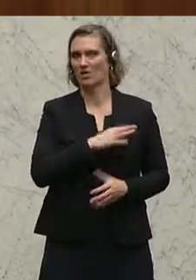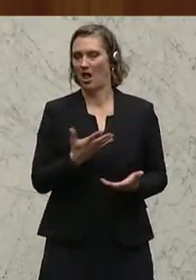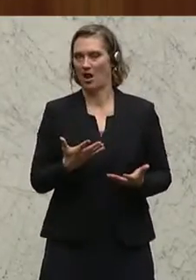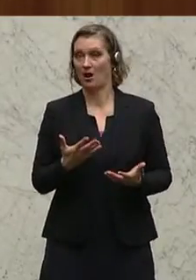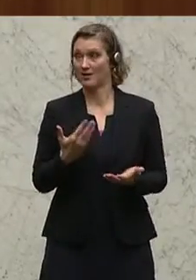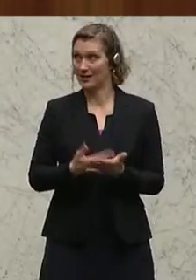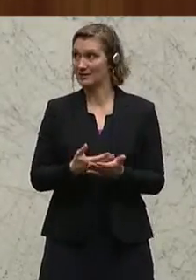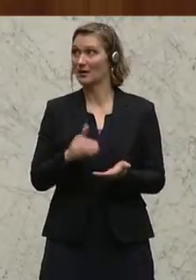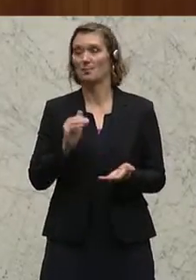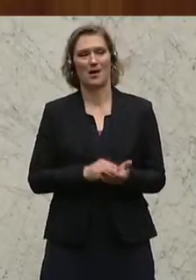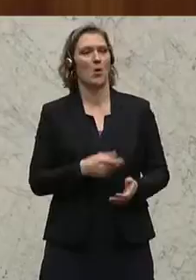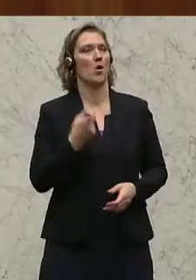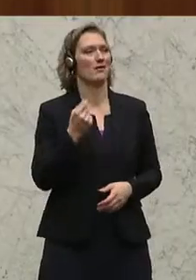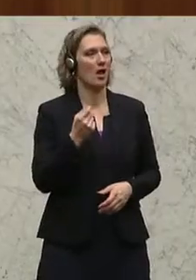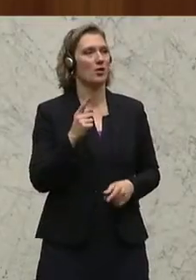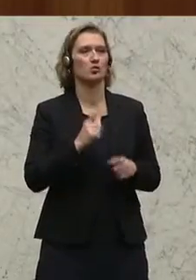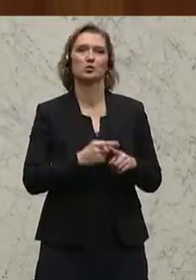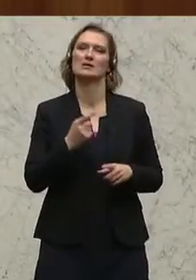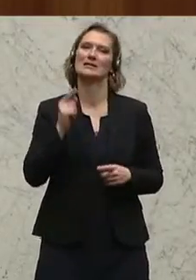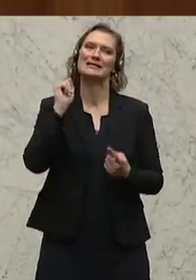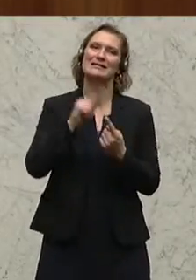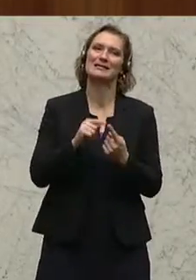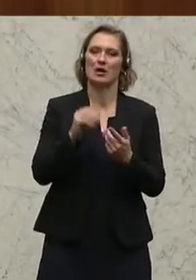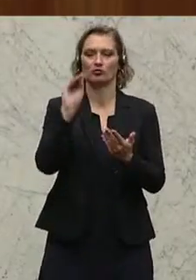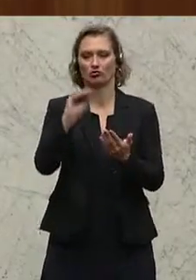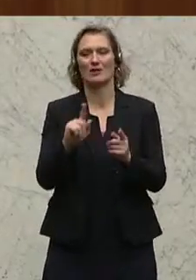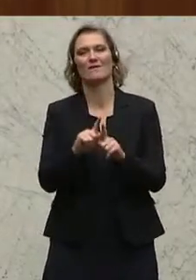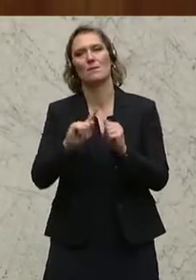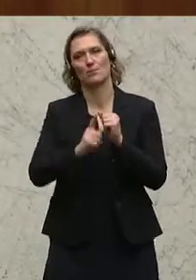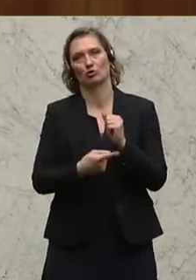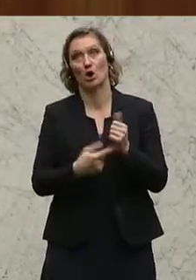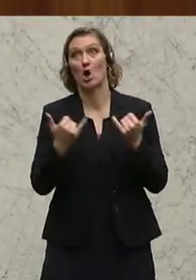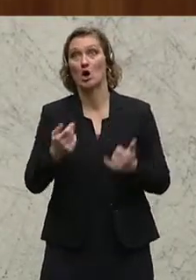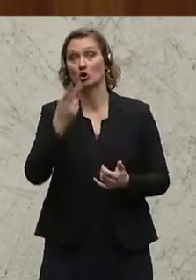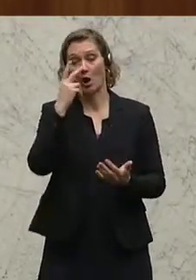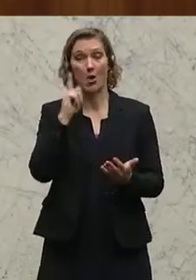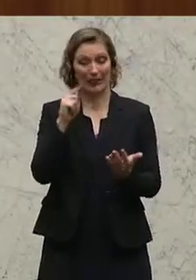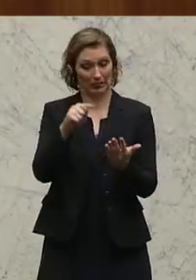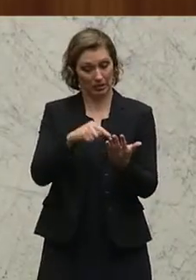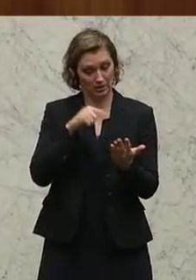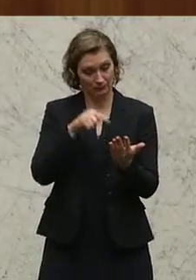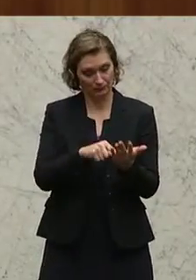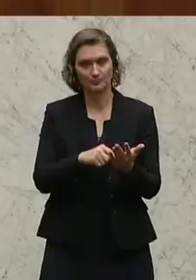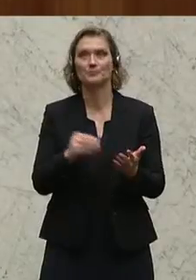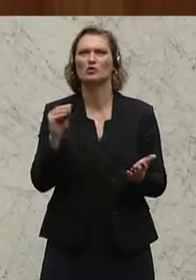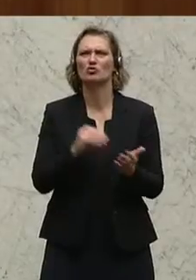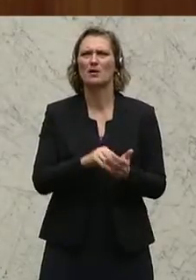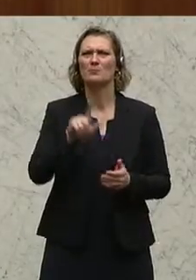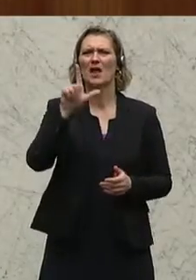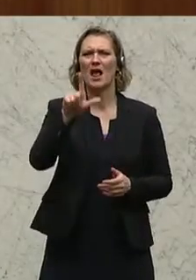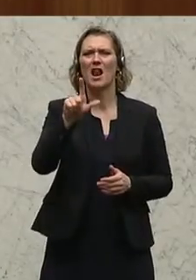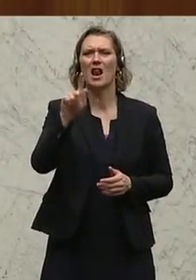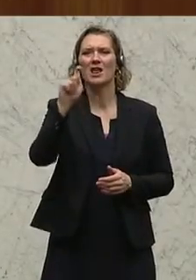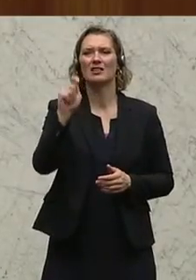profitieren. Dafür braucht es Geld und Ziele wie im Budget abgebildet. Wenn wir heute auf unser Handy sehen und wir lesen LTE, dann wissen